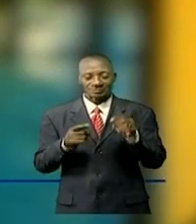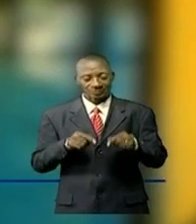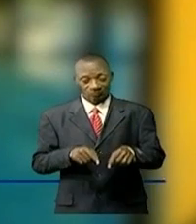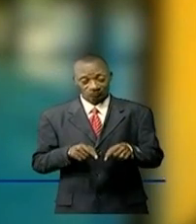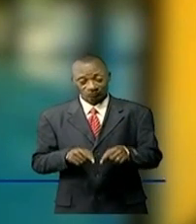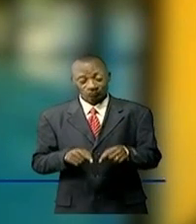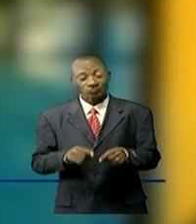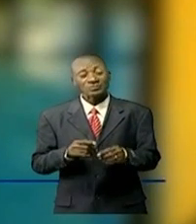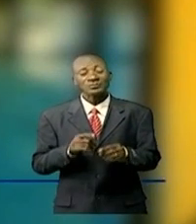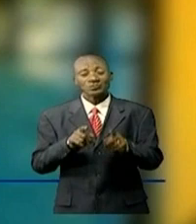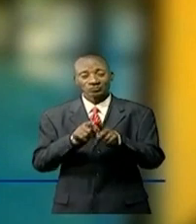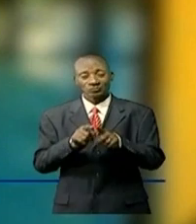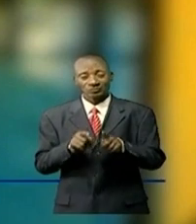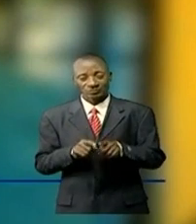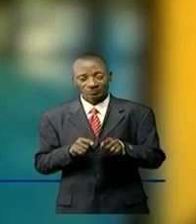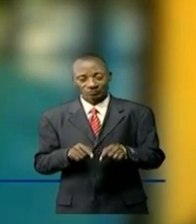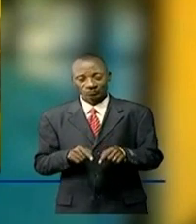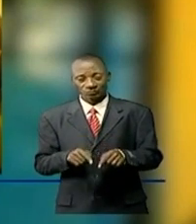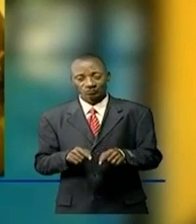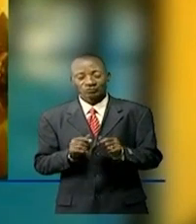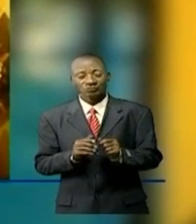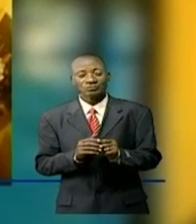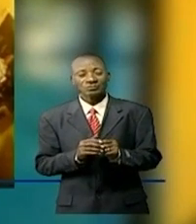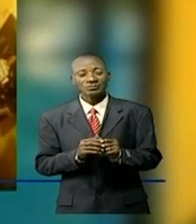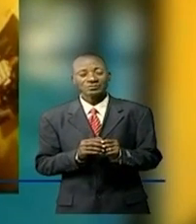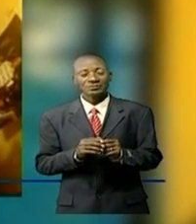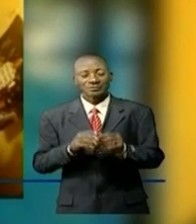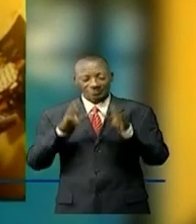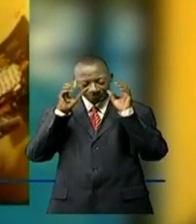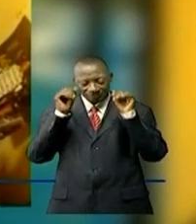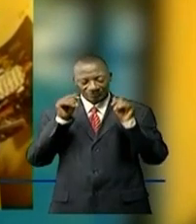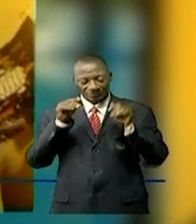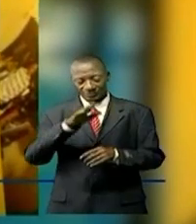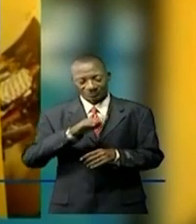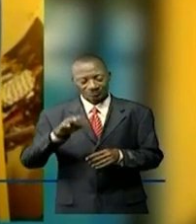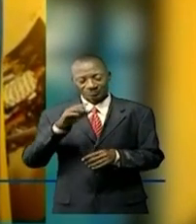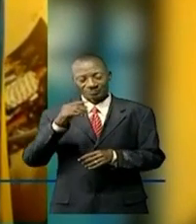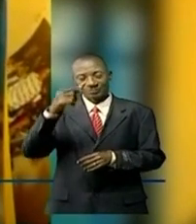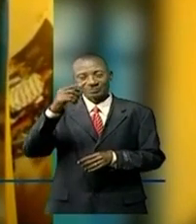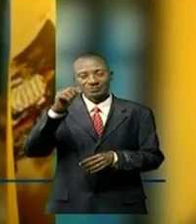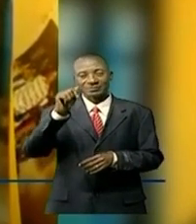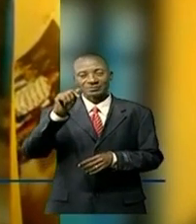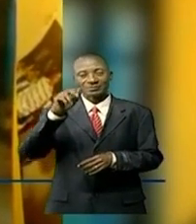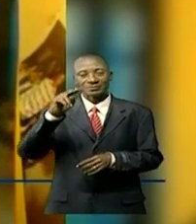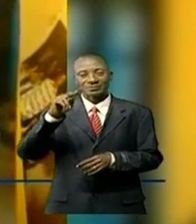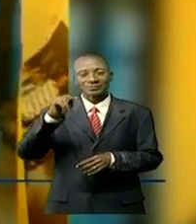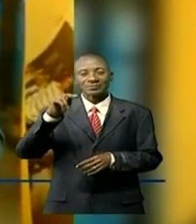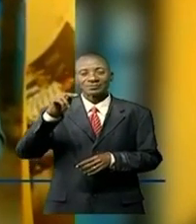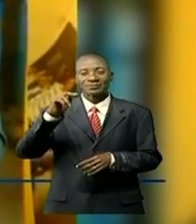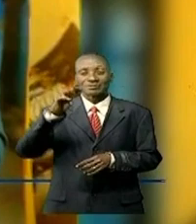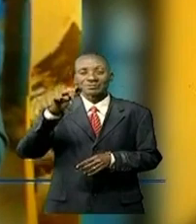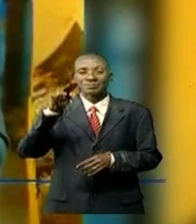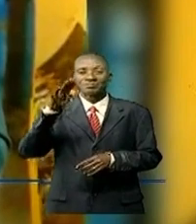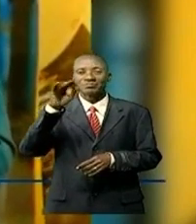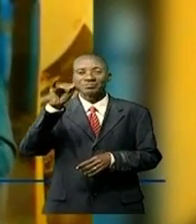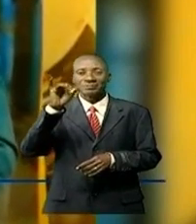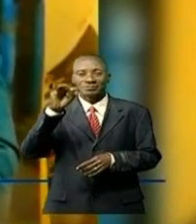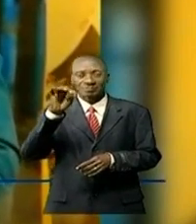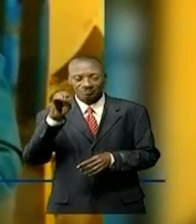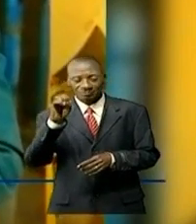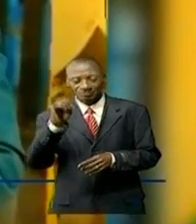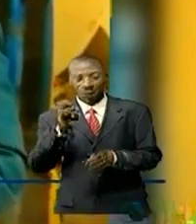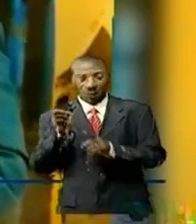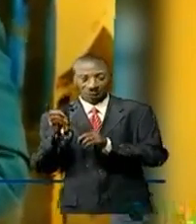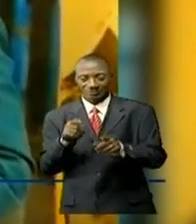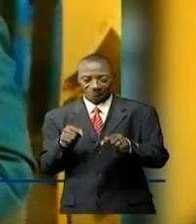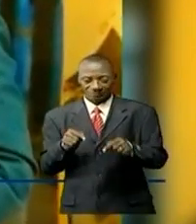dans la matinée. Pour ceux qui l'ont connu, Guillaume Koukou-Maïngi s'était démarqué à travers ses analyses dans les dossiers de la rédaction